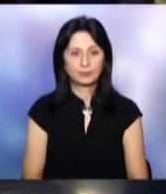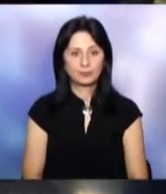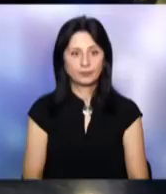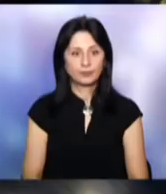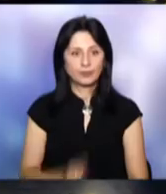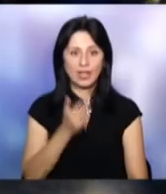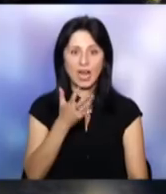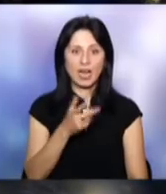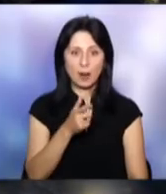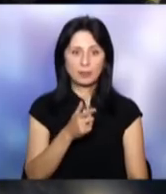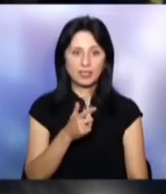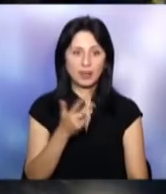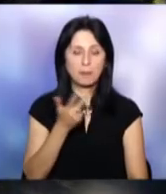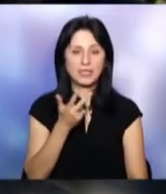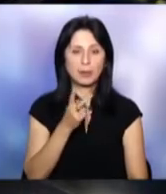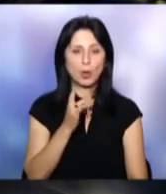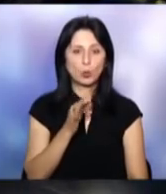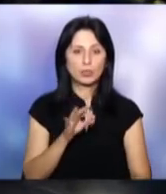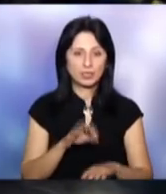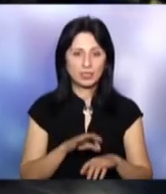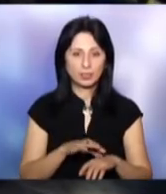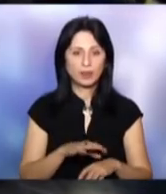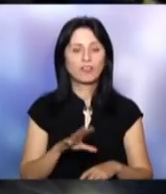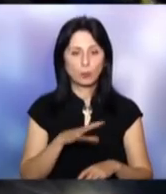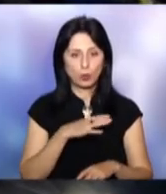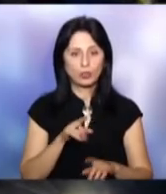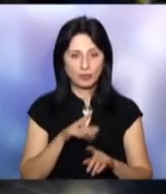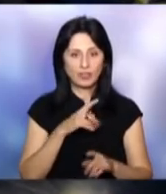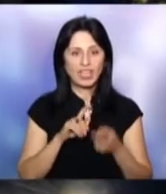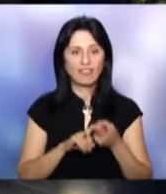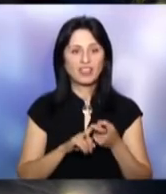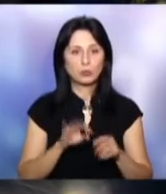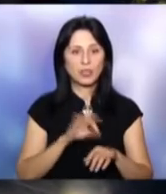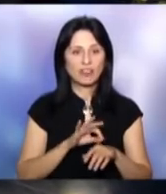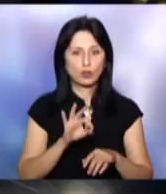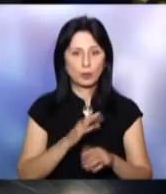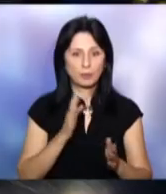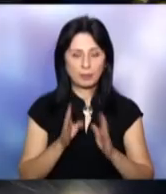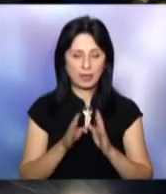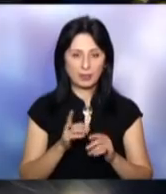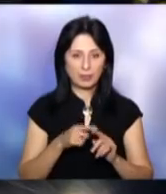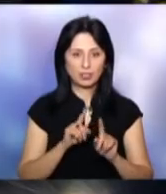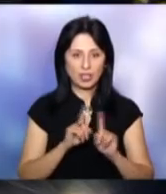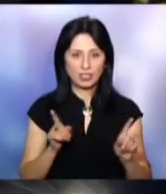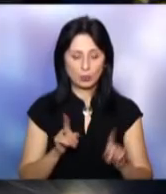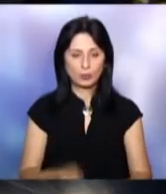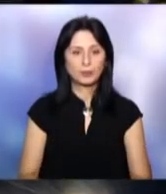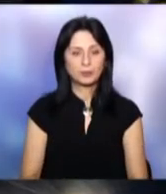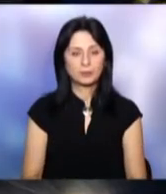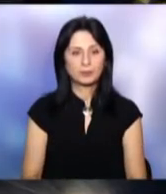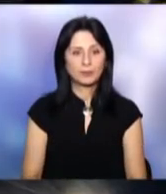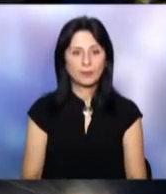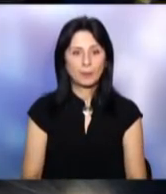Რამდენად ჰქონია მესამე კურსელის სინდრომი? მქონდა სხვათა შორის ინფექციურ დაავადებებთან მიმართებაში განსაკუთრებით.